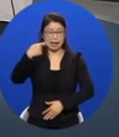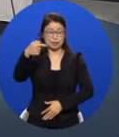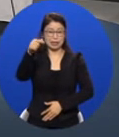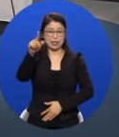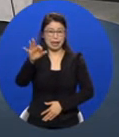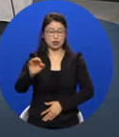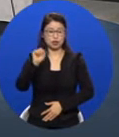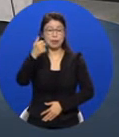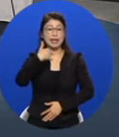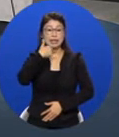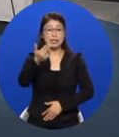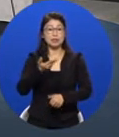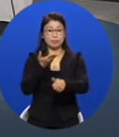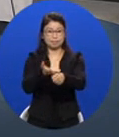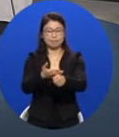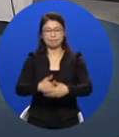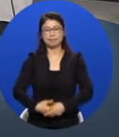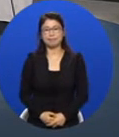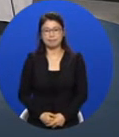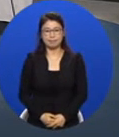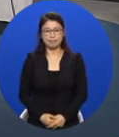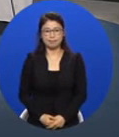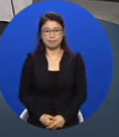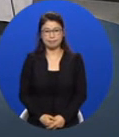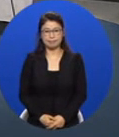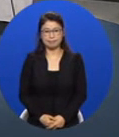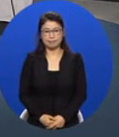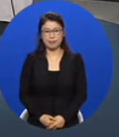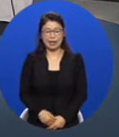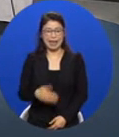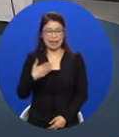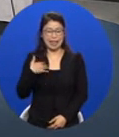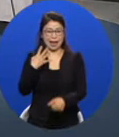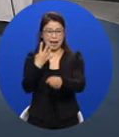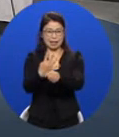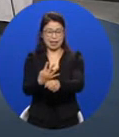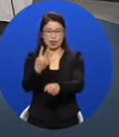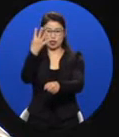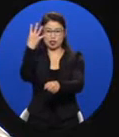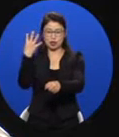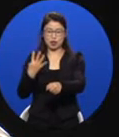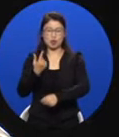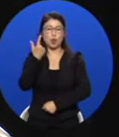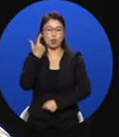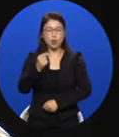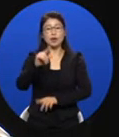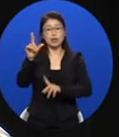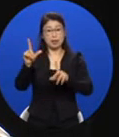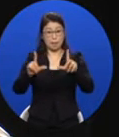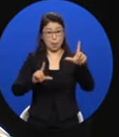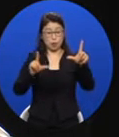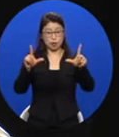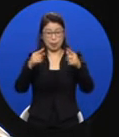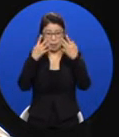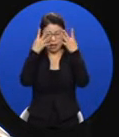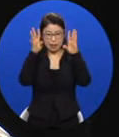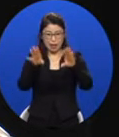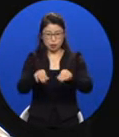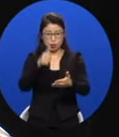후보께 7분의 주도권을 드리겠습니다. 제가 4년 전에도 똑같은 상황입니다.